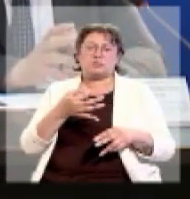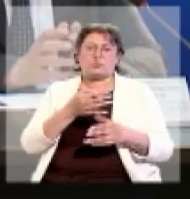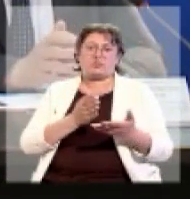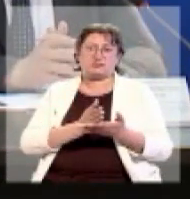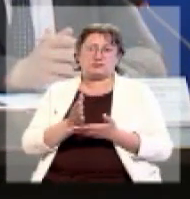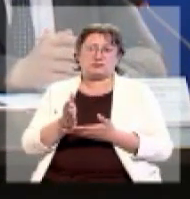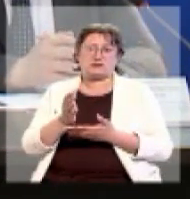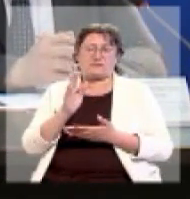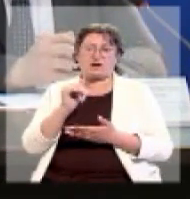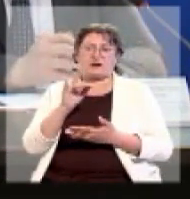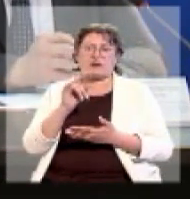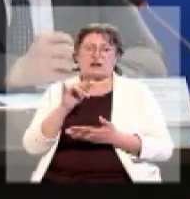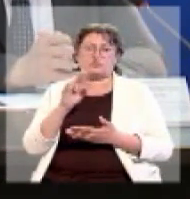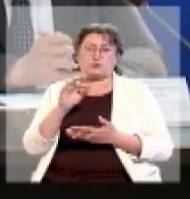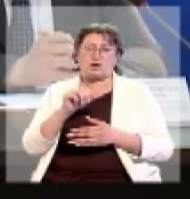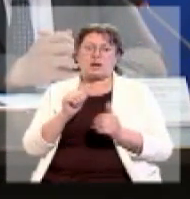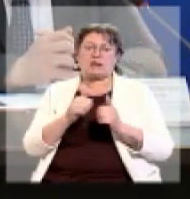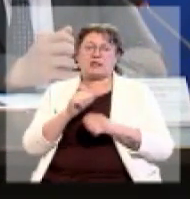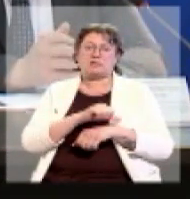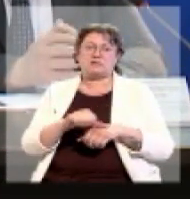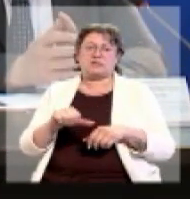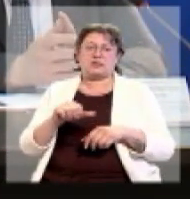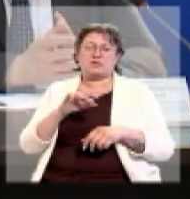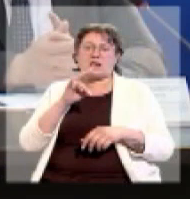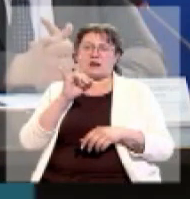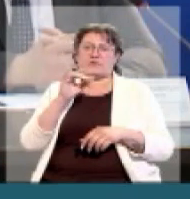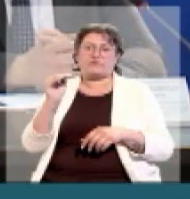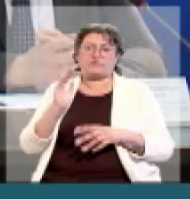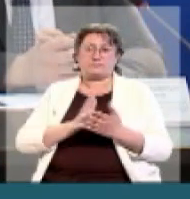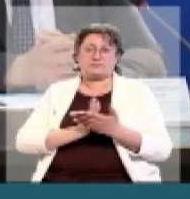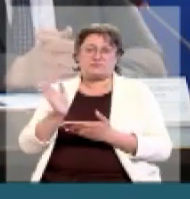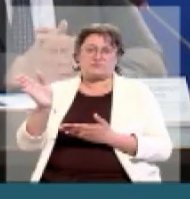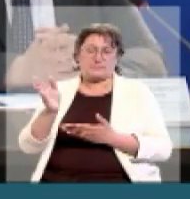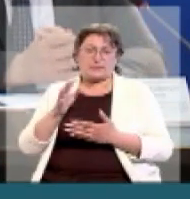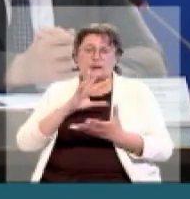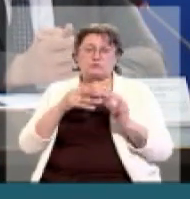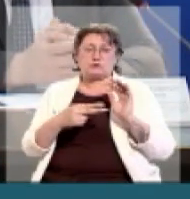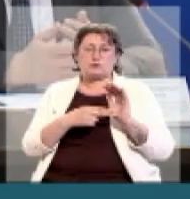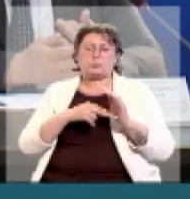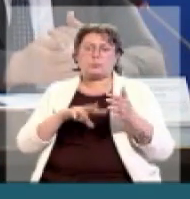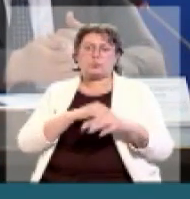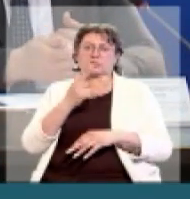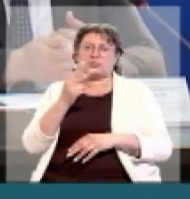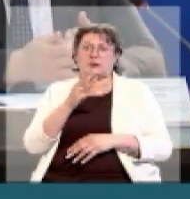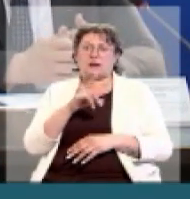значения Аед-Варваринская, граница области с выходом на Российскую Федерацию. Общая